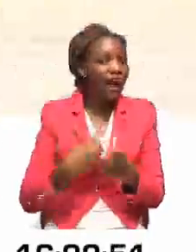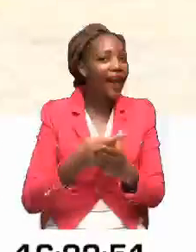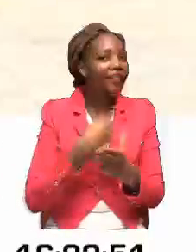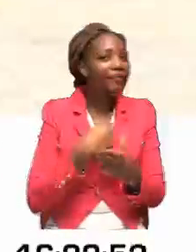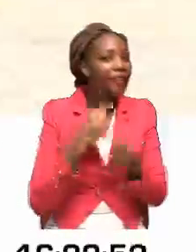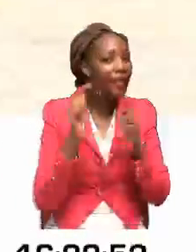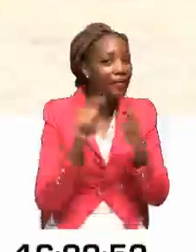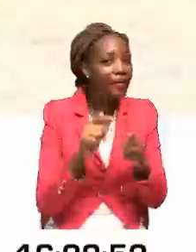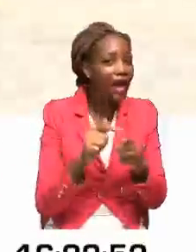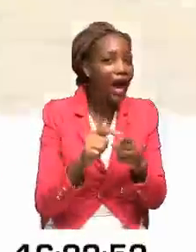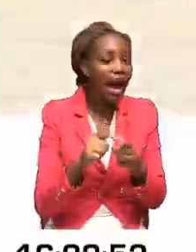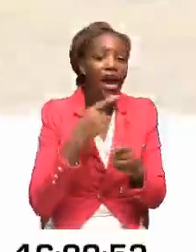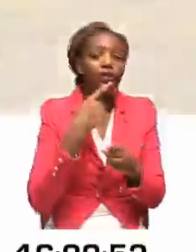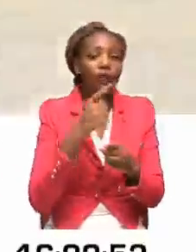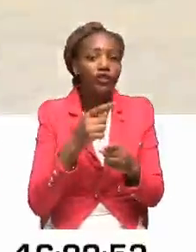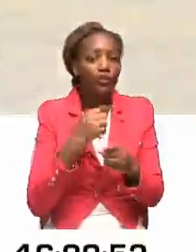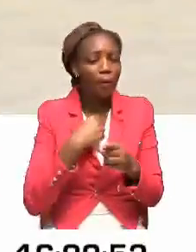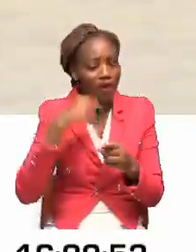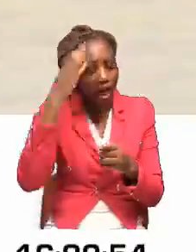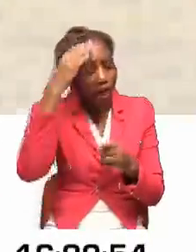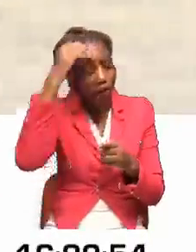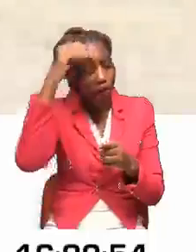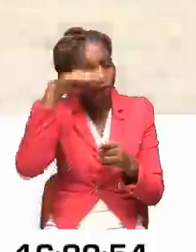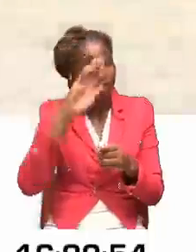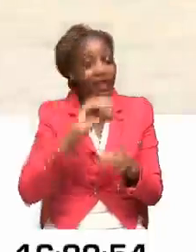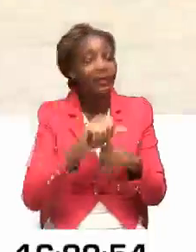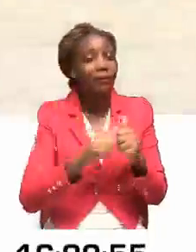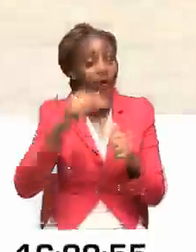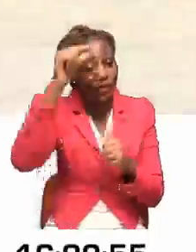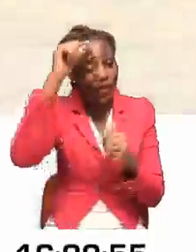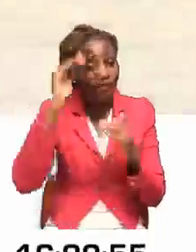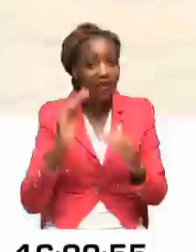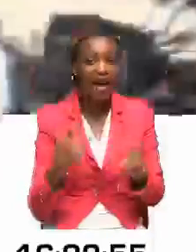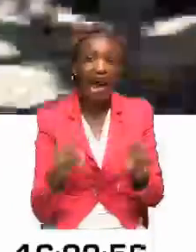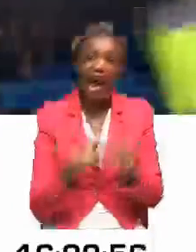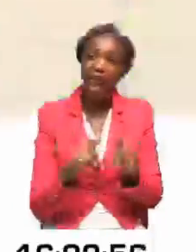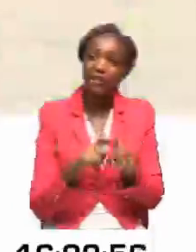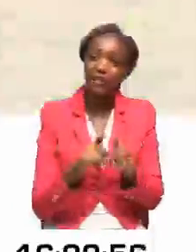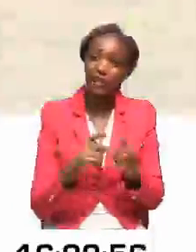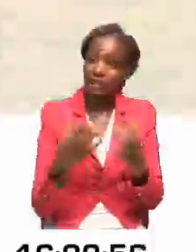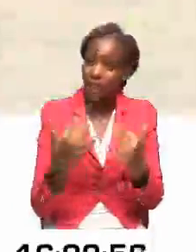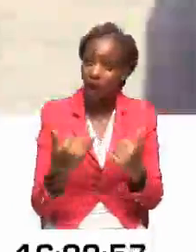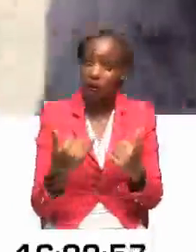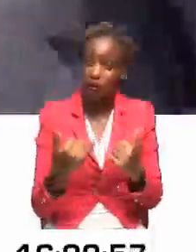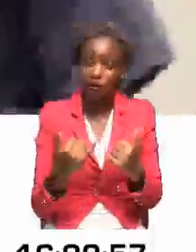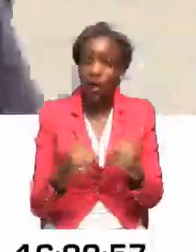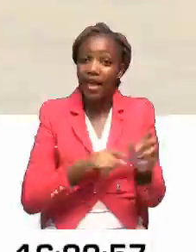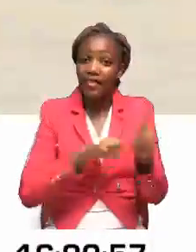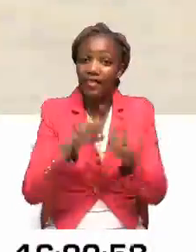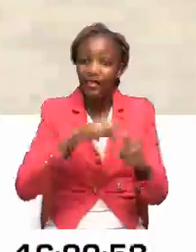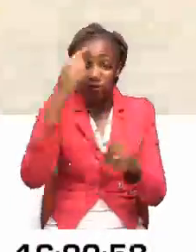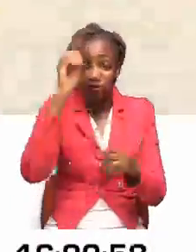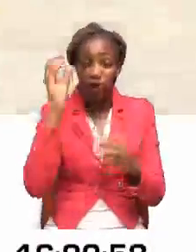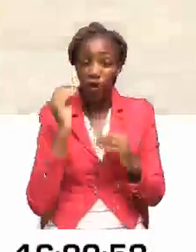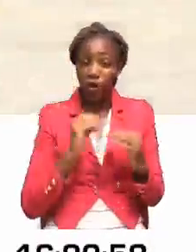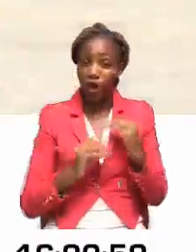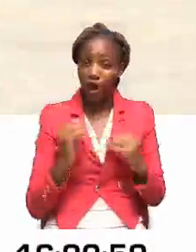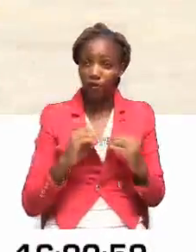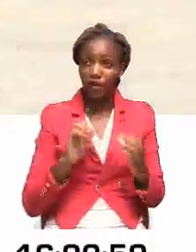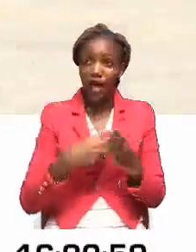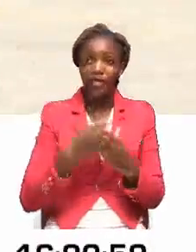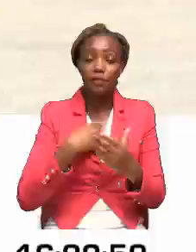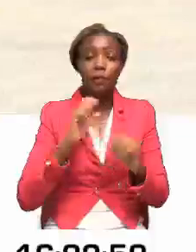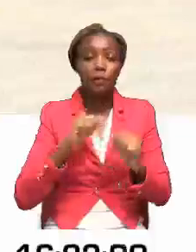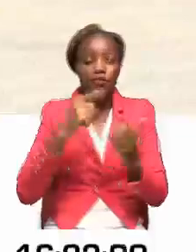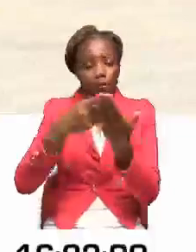hapa ili kutaka tu kujua maoni yao kuhusiana na gavana huyu na masaibu ambao kwa sasa yamemkaba. Basi nitaweza tu kuongea na